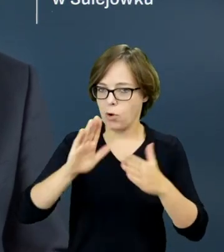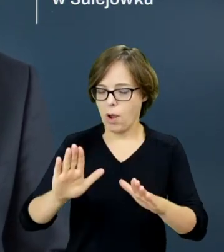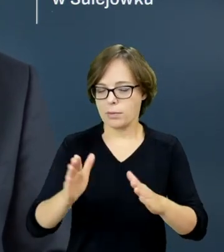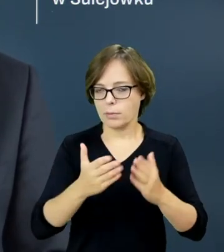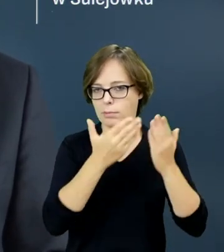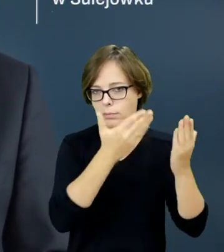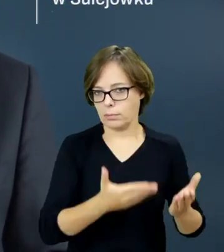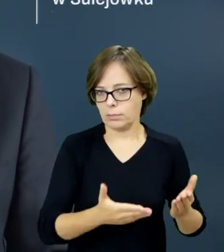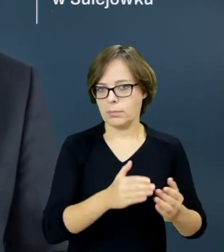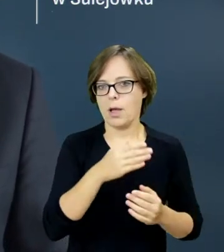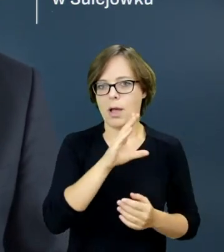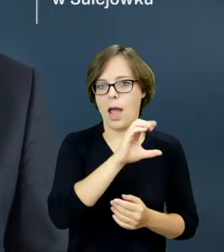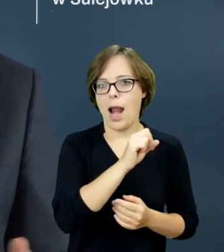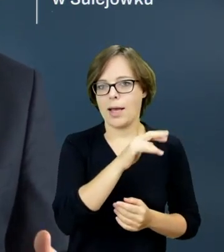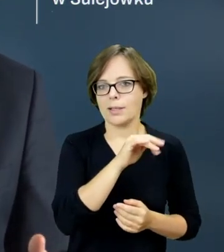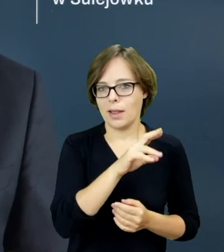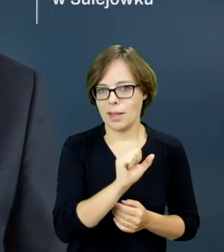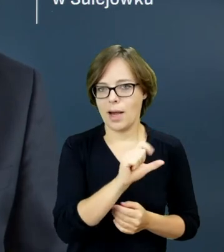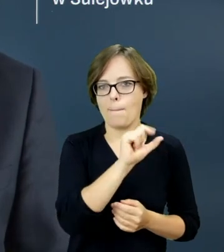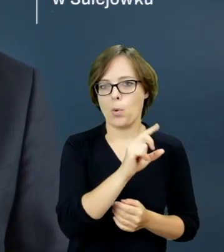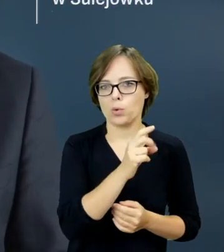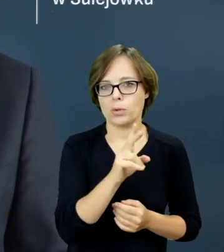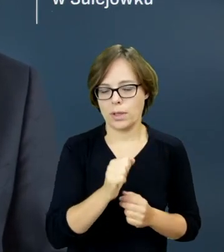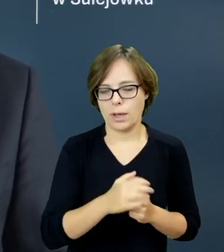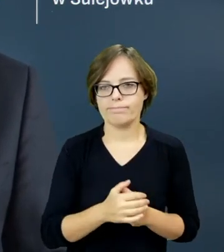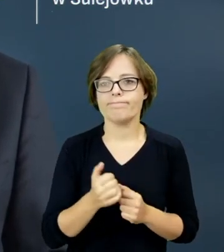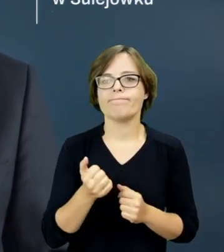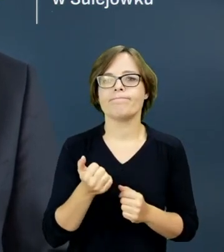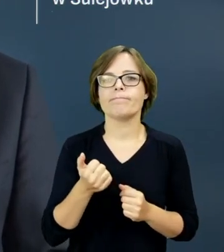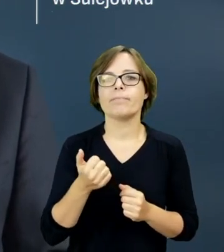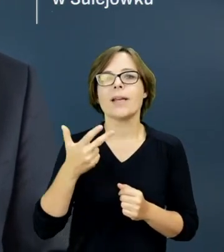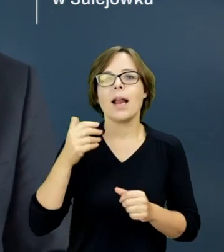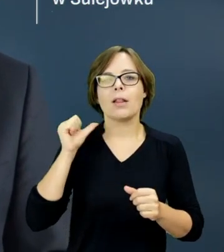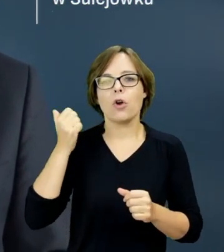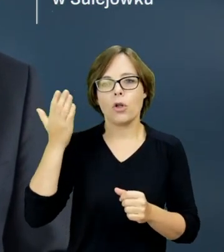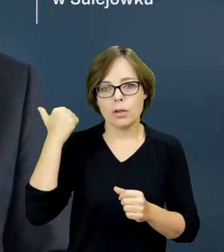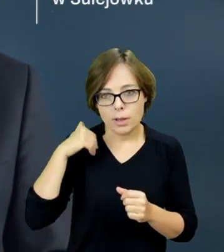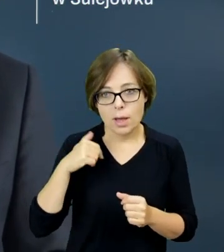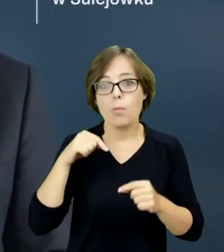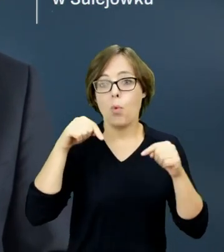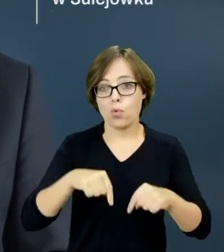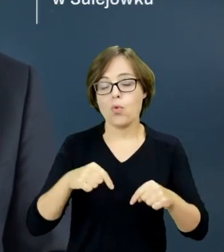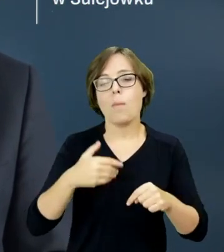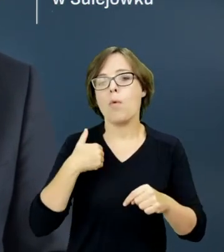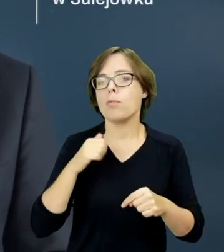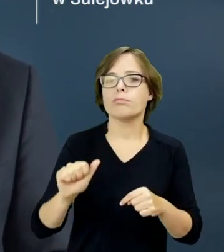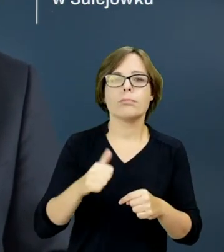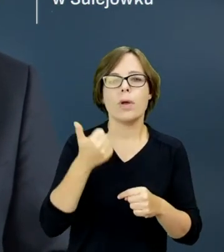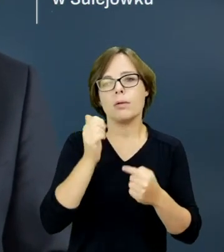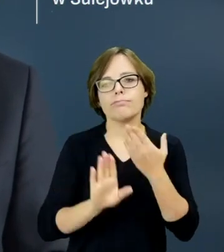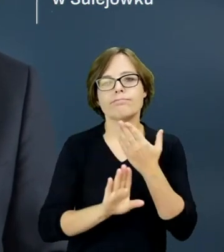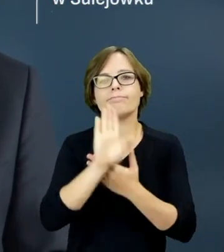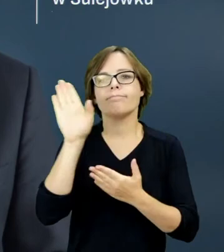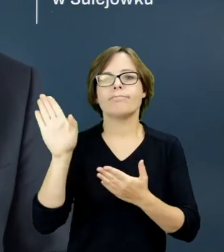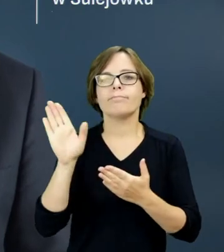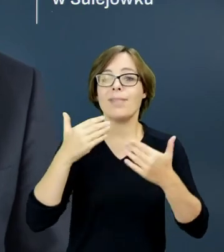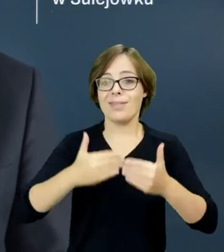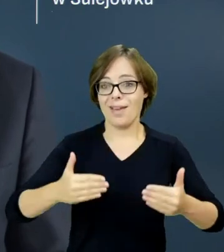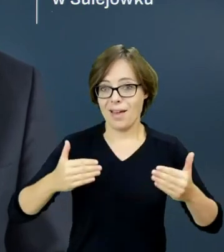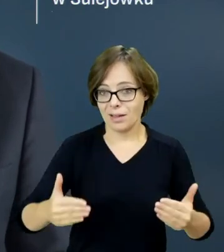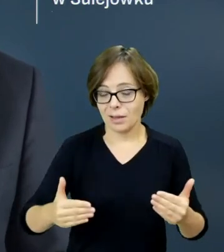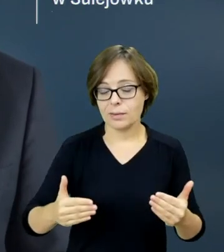Kilka tygodni temu w tym też budynku mieliśmy premierę spektaklu teatralnego poświęconego